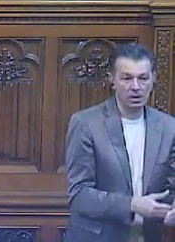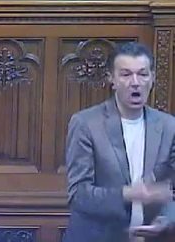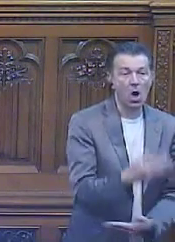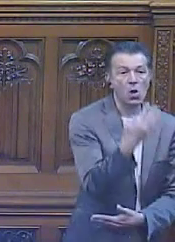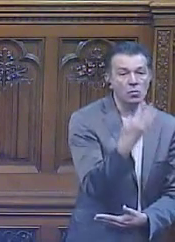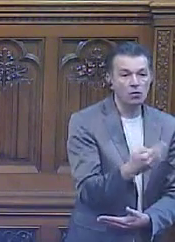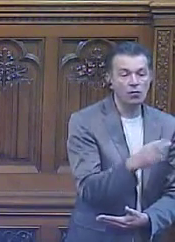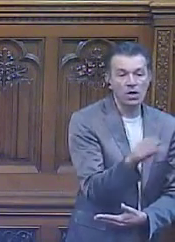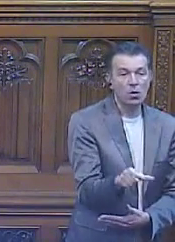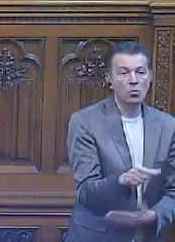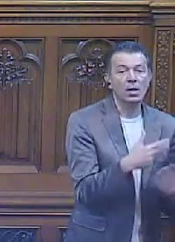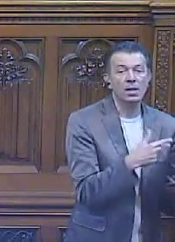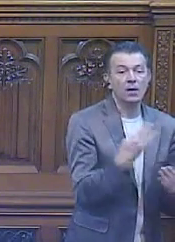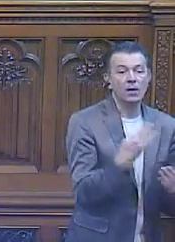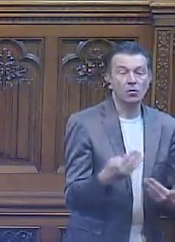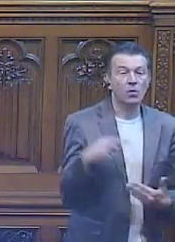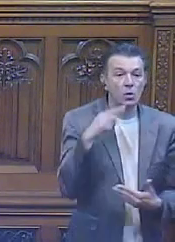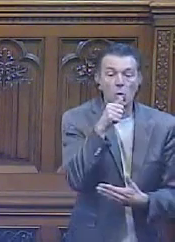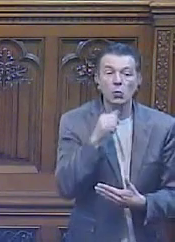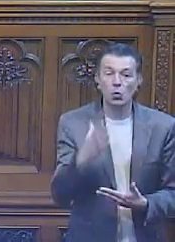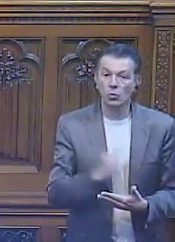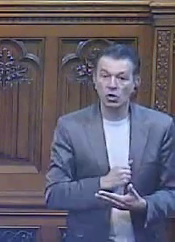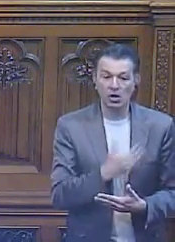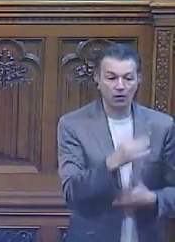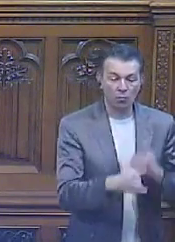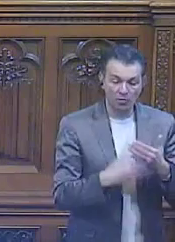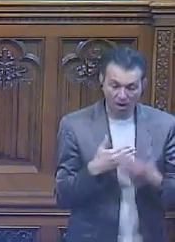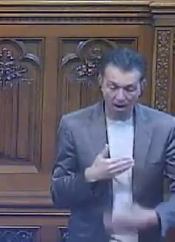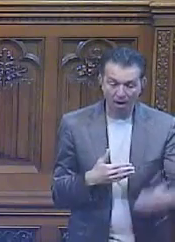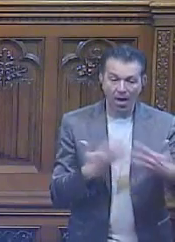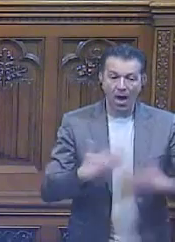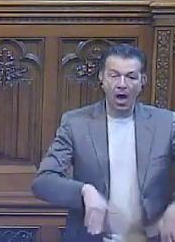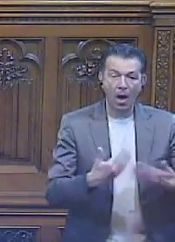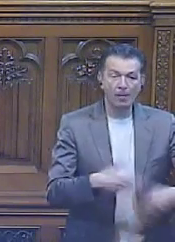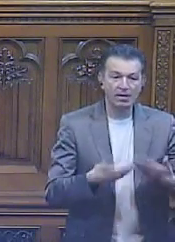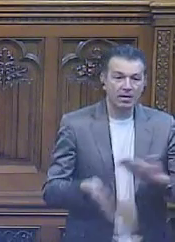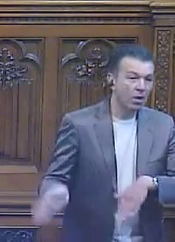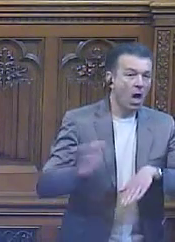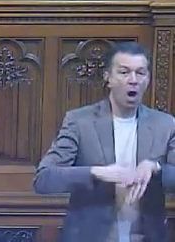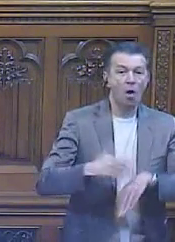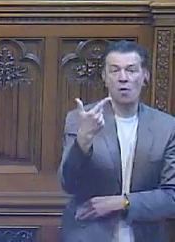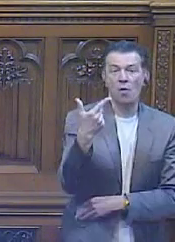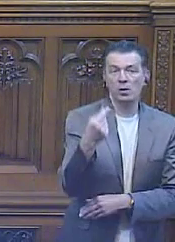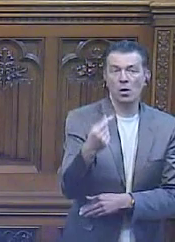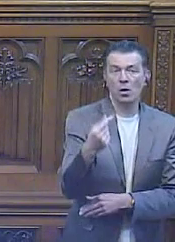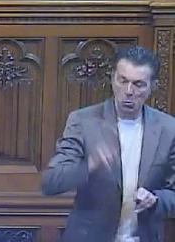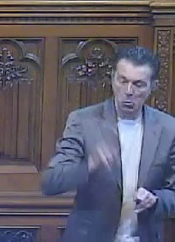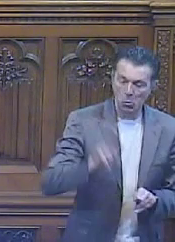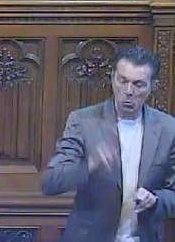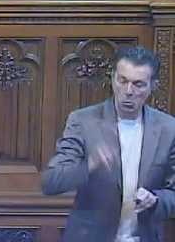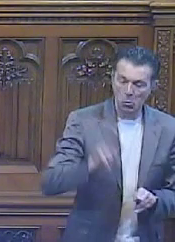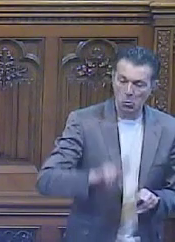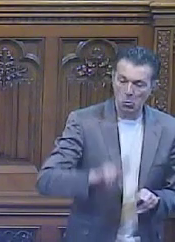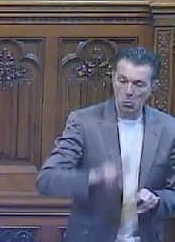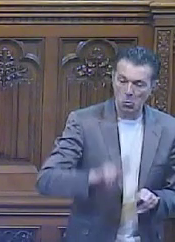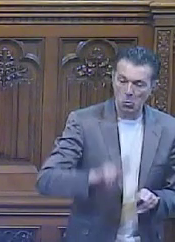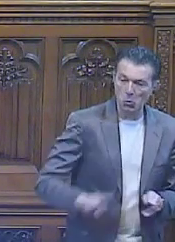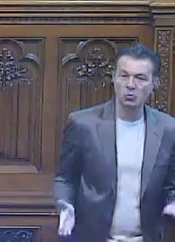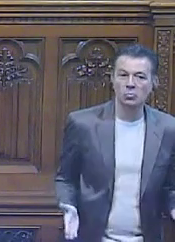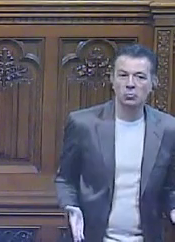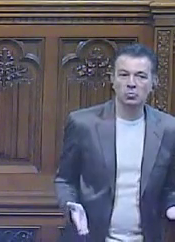71.448. Das heißt, Rot und Grün hat es geschafft, innerhalb von 5 Jahren die Arbeitslosigkeit zu verdoppeln. Das ist wirklich eine Kunst, die